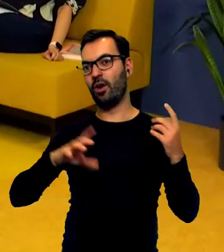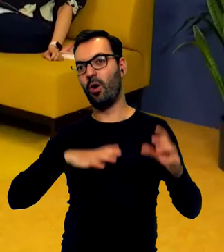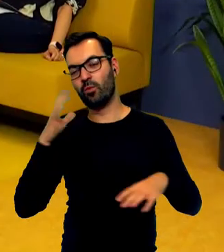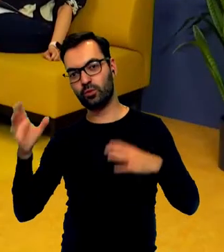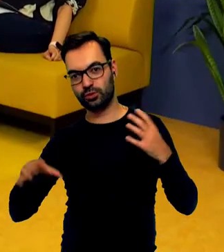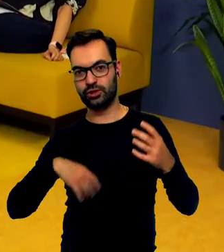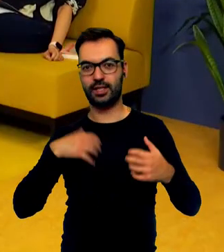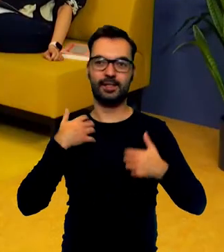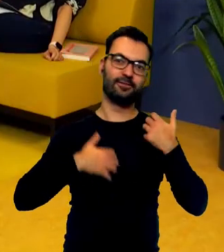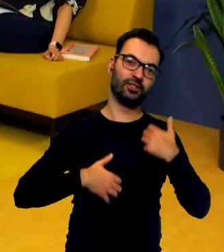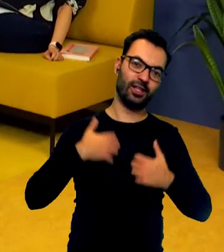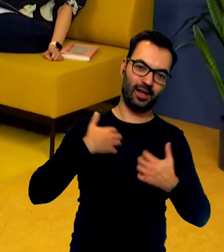oburzenia, wściekłości,